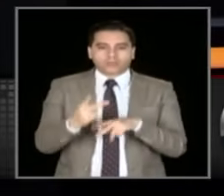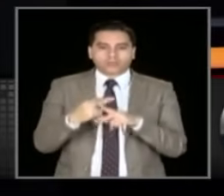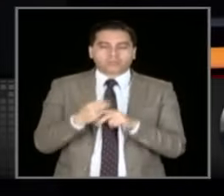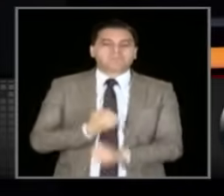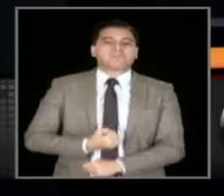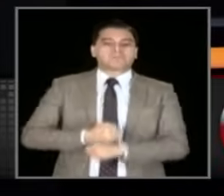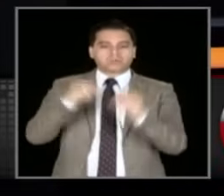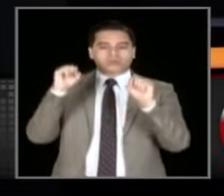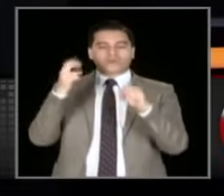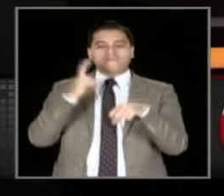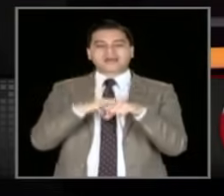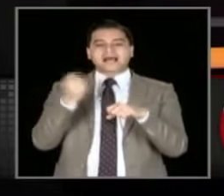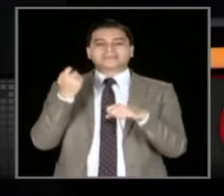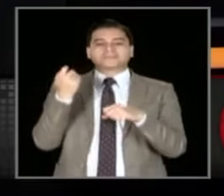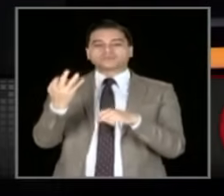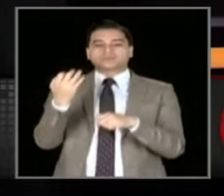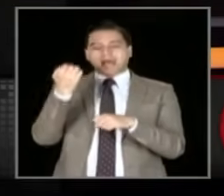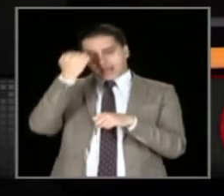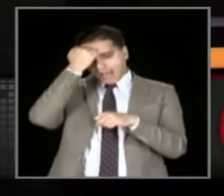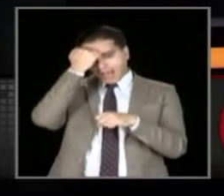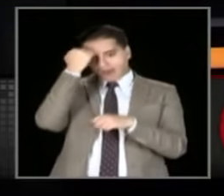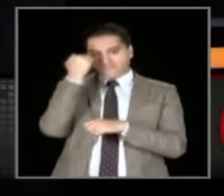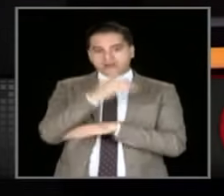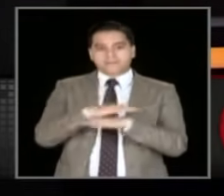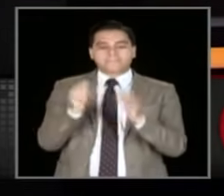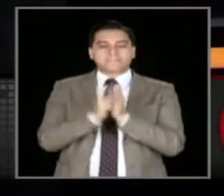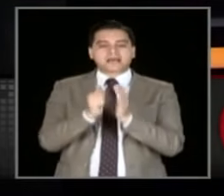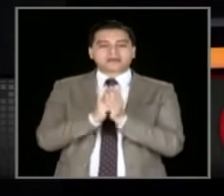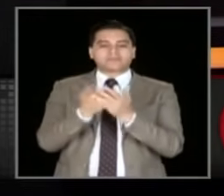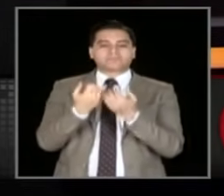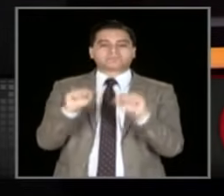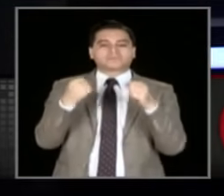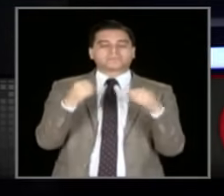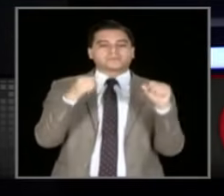وتدمير أكثر من 35,000 منزل.